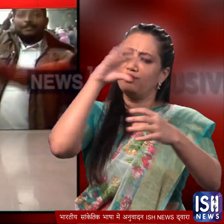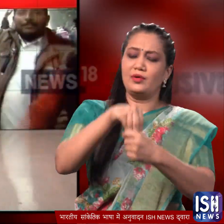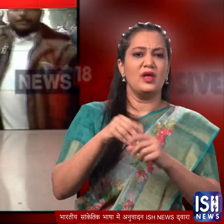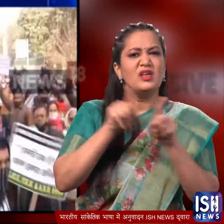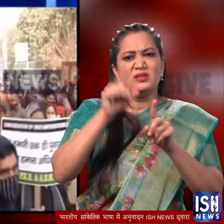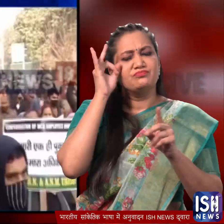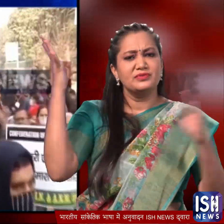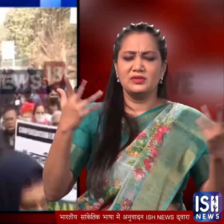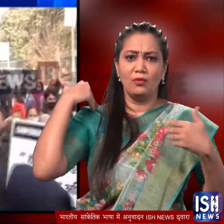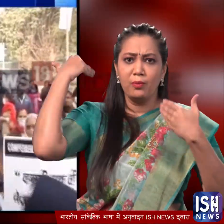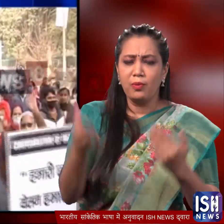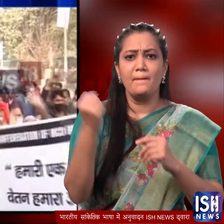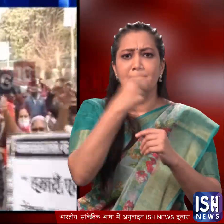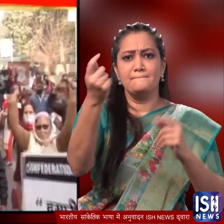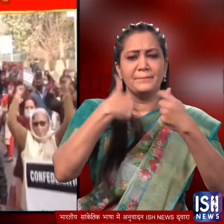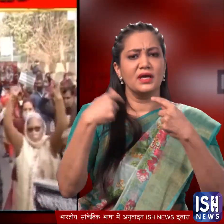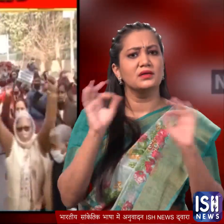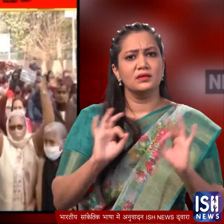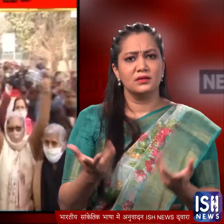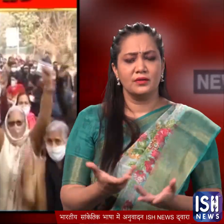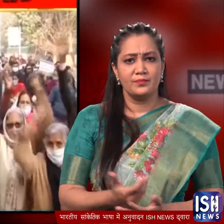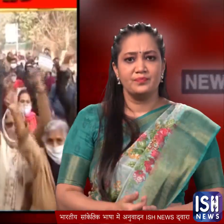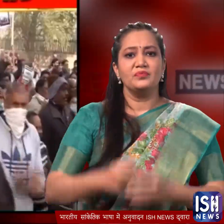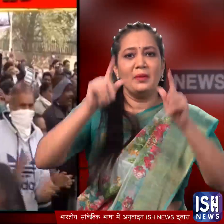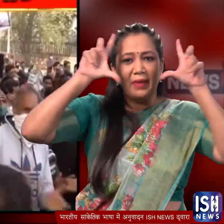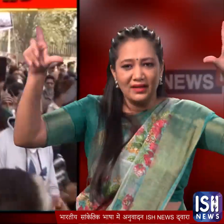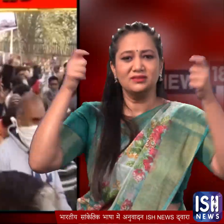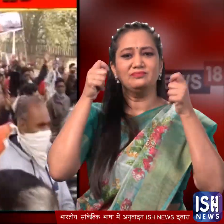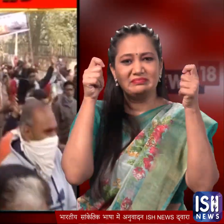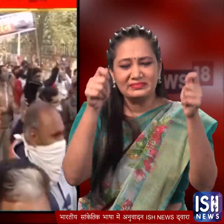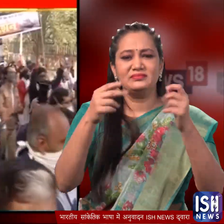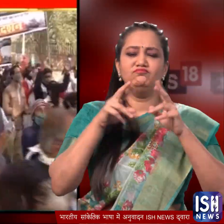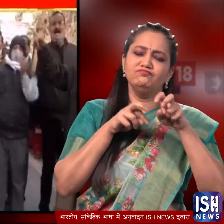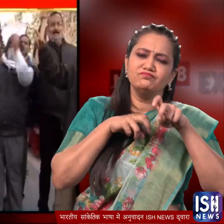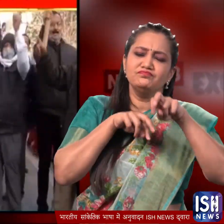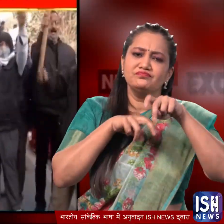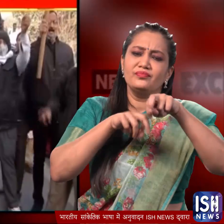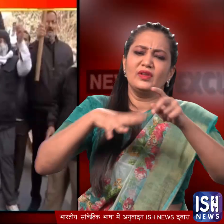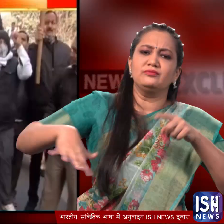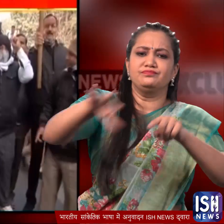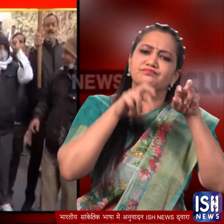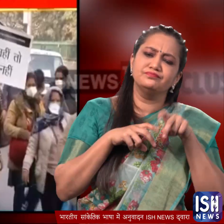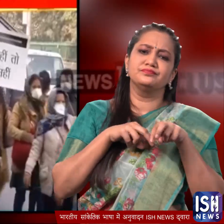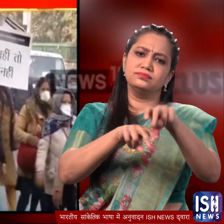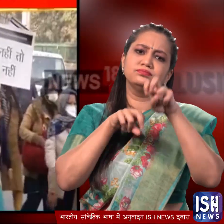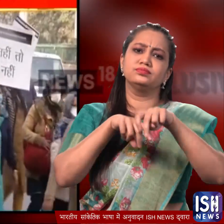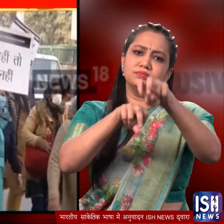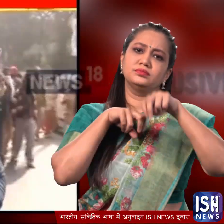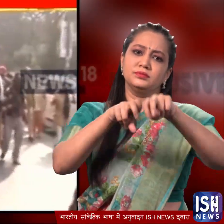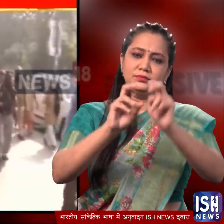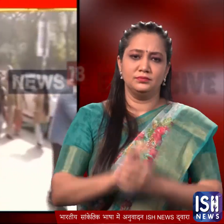हुए, जो अपनी नाराजगी जाहिर करने के लिए सड़कों पर उतर आए। हाथों में बैनर और पोस्टर लेकर उन्होंने पूरे इलाके में मार्च निकाला।